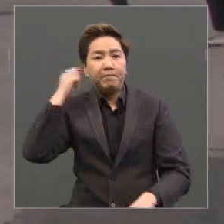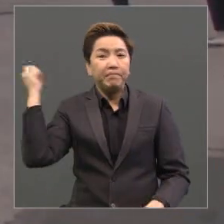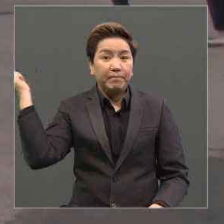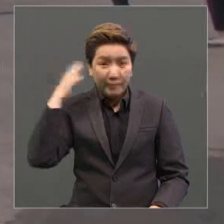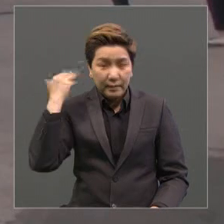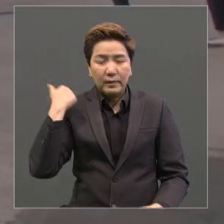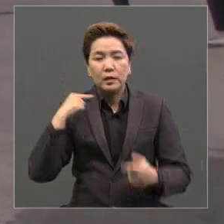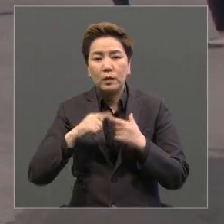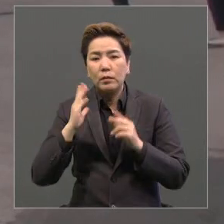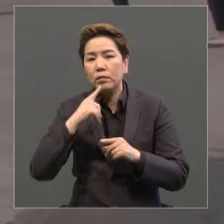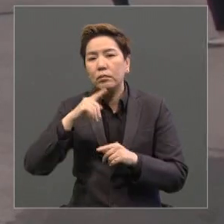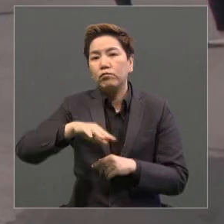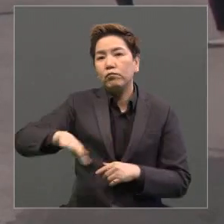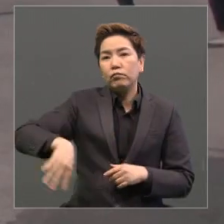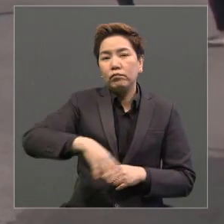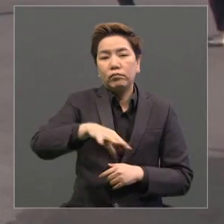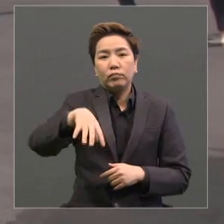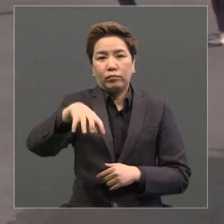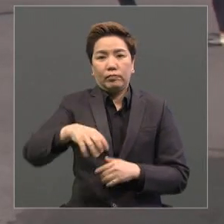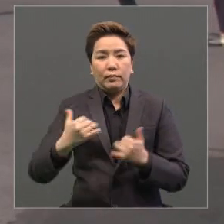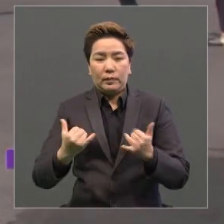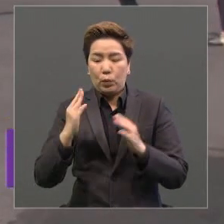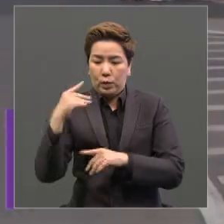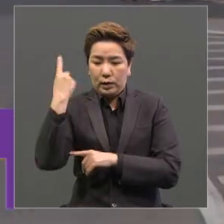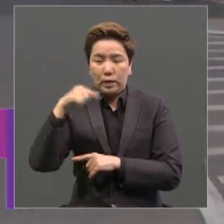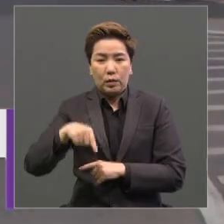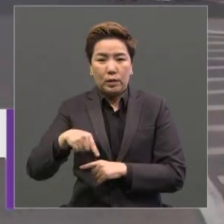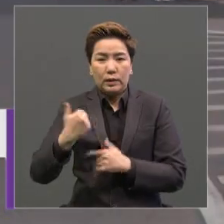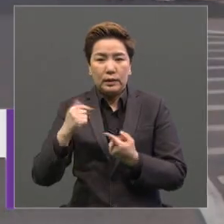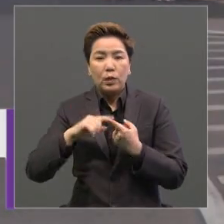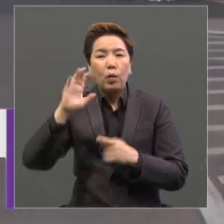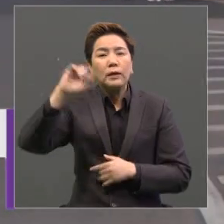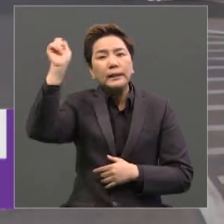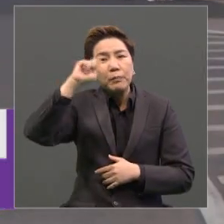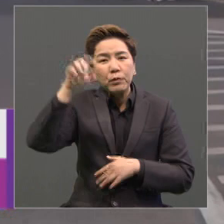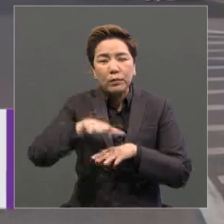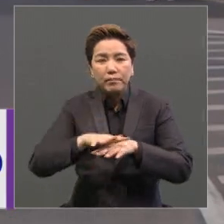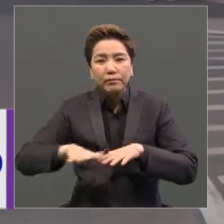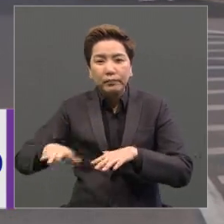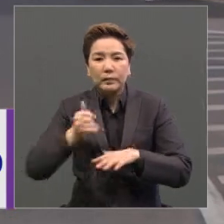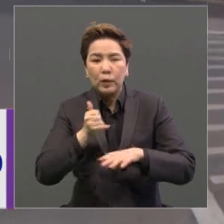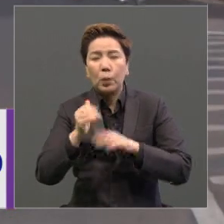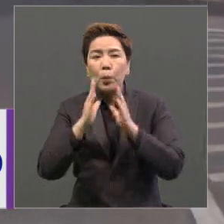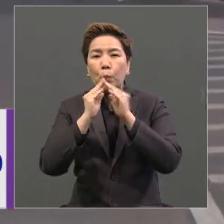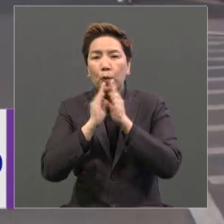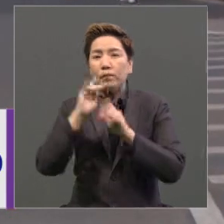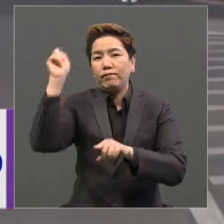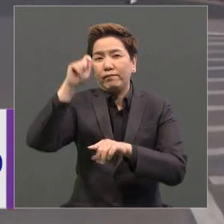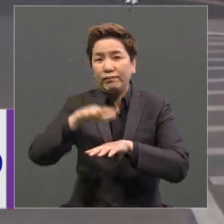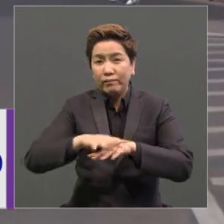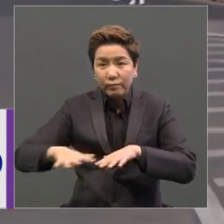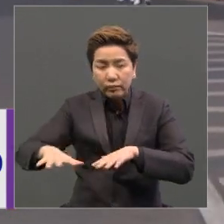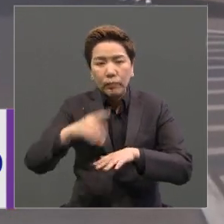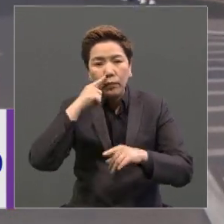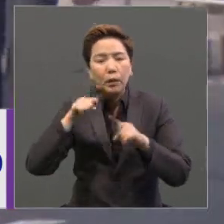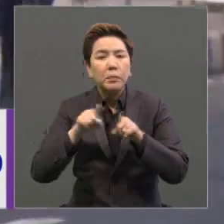แบบนี้นะฮะบรรยากาศเป็นแบบนี้เลยนะครับนักท่องเที่ยวนะครับทั้งชาวไทยและชาวต่างชาติมาเยี่ยมชมวัดพระแก้วนะแล้วก็บอกว่